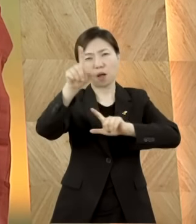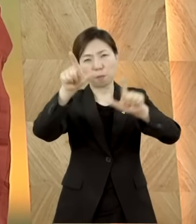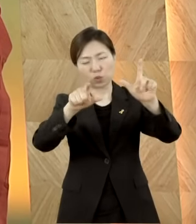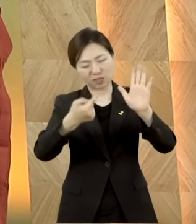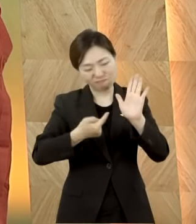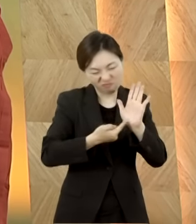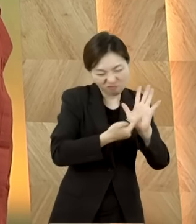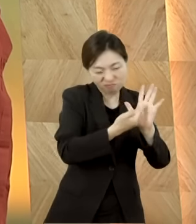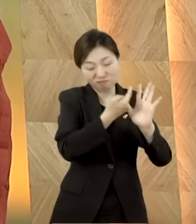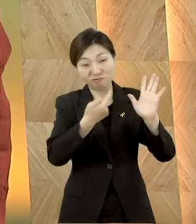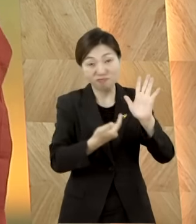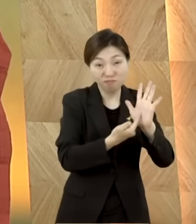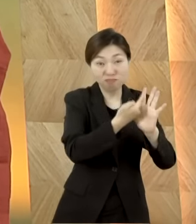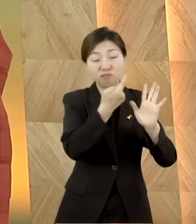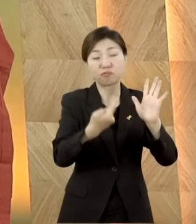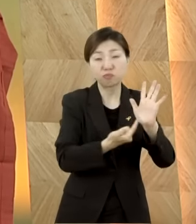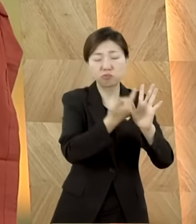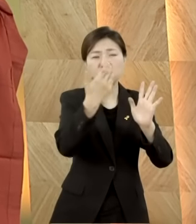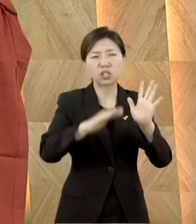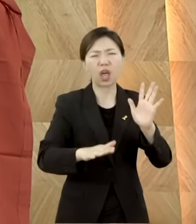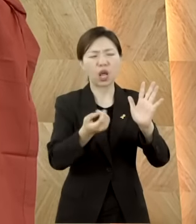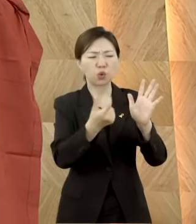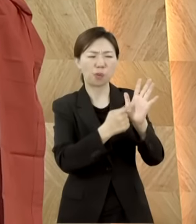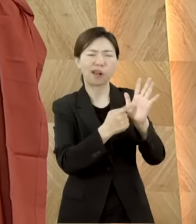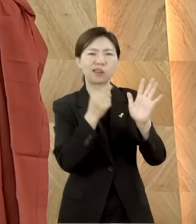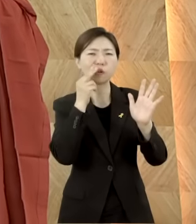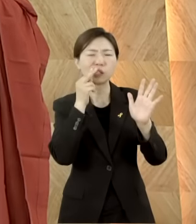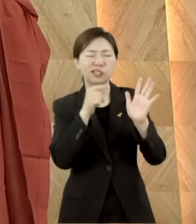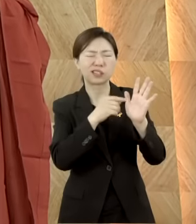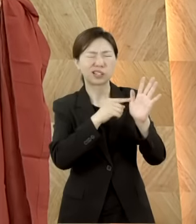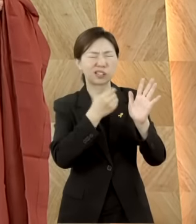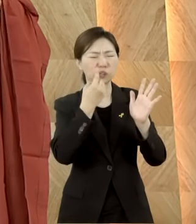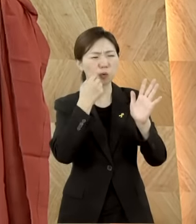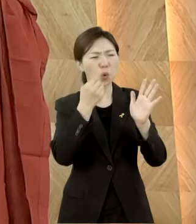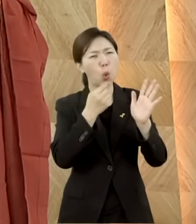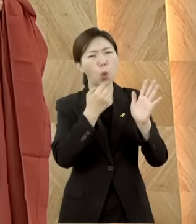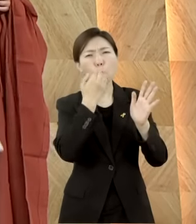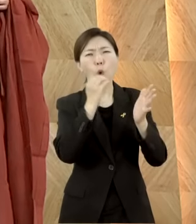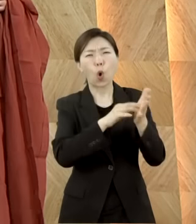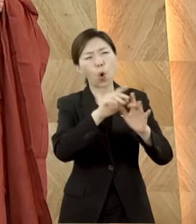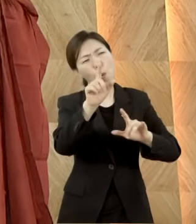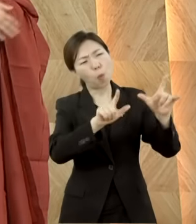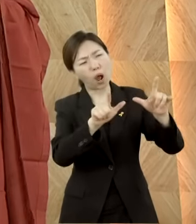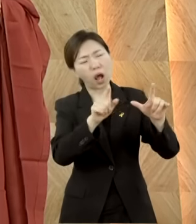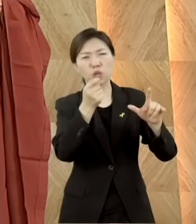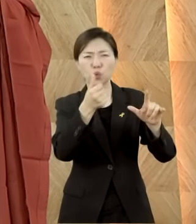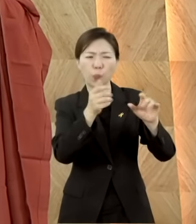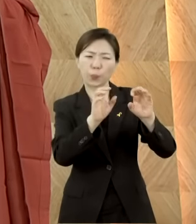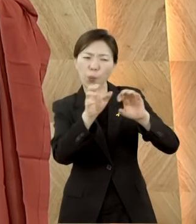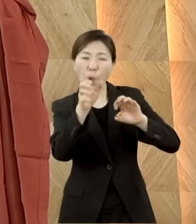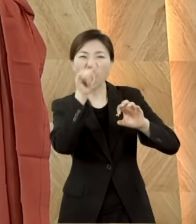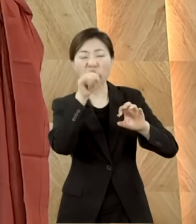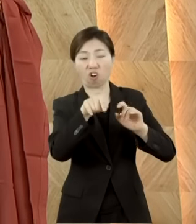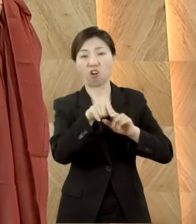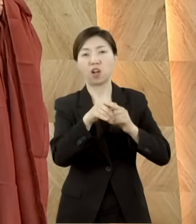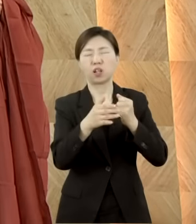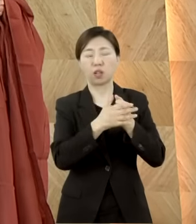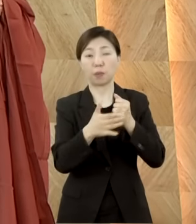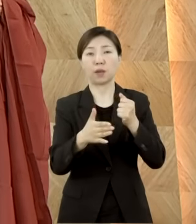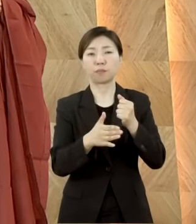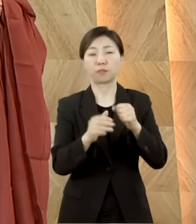조각했는데 있어가지고 딱 관세 보살님 관세 보살님 얼굴에